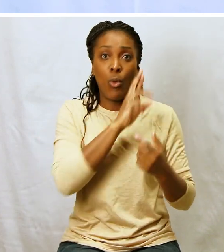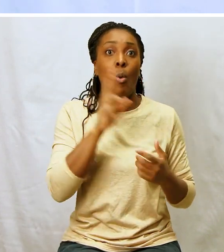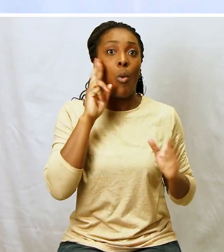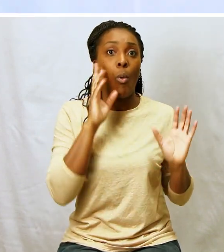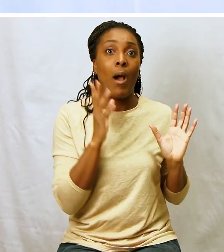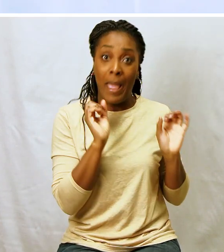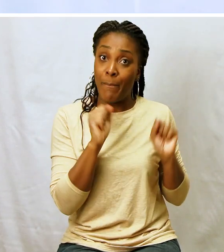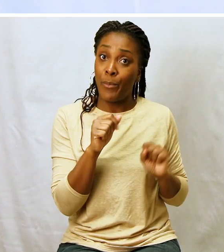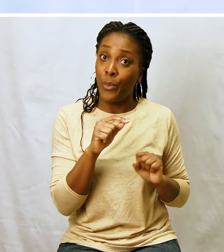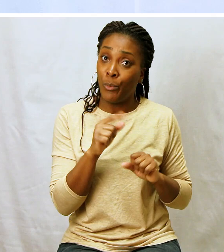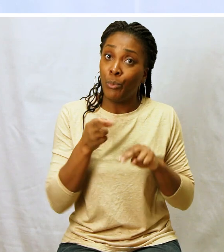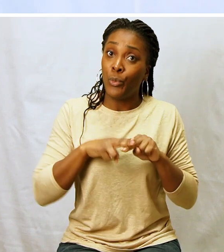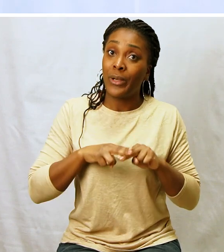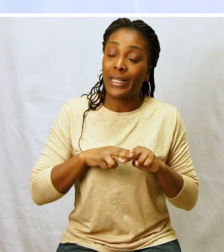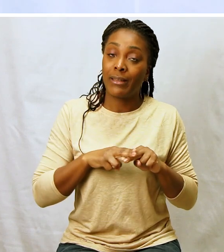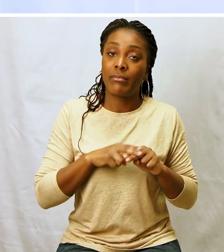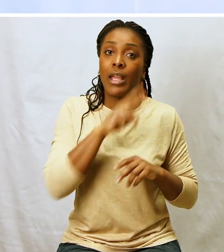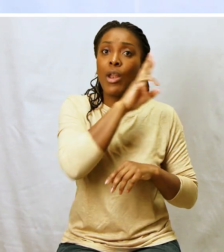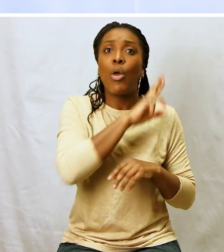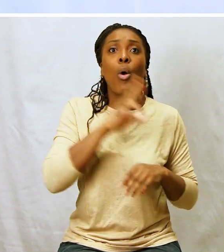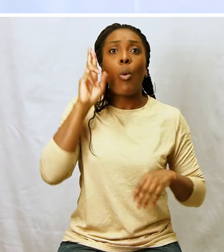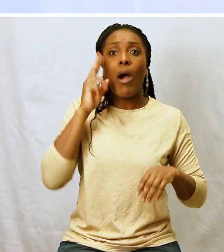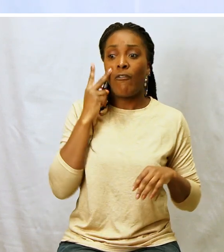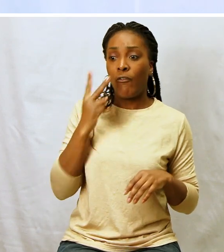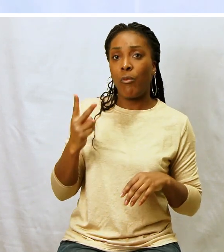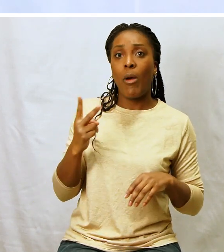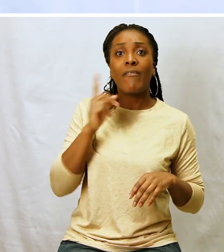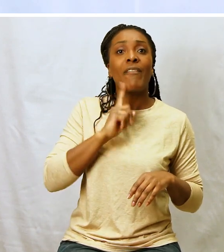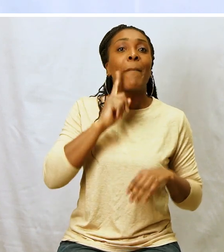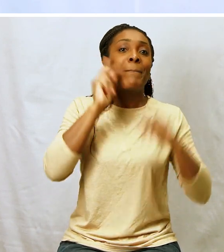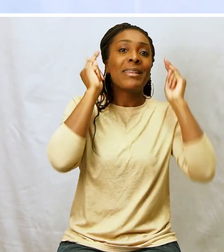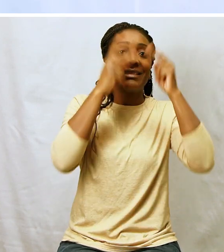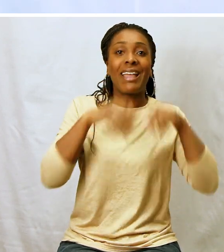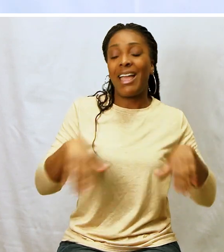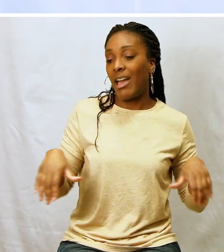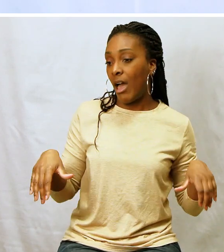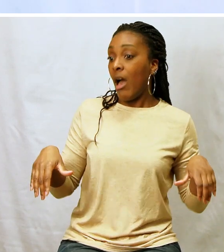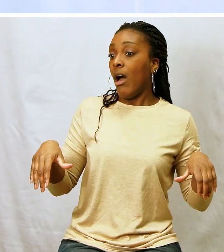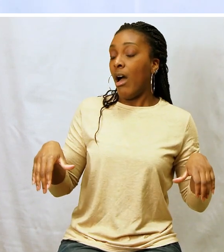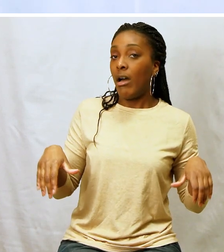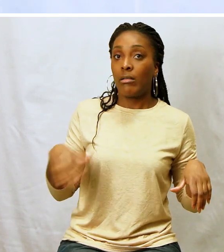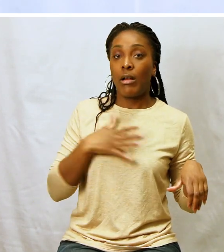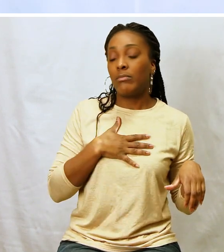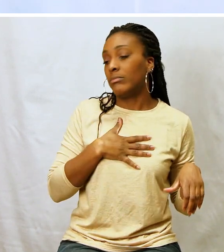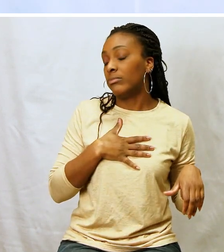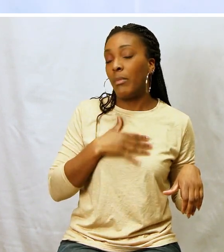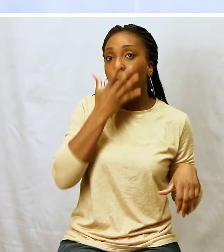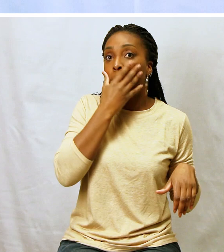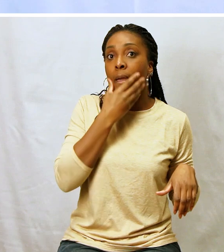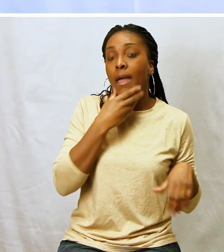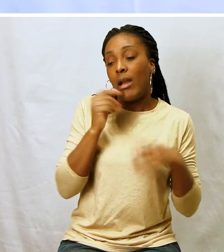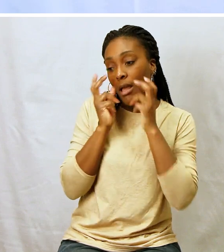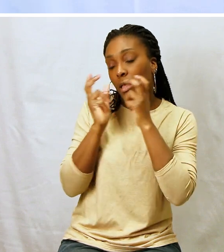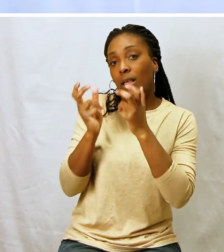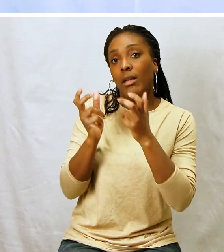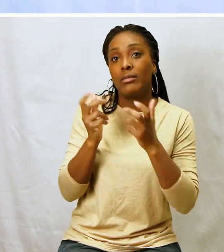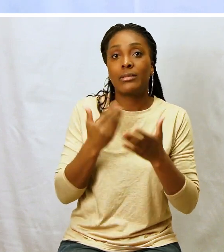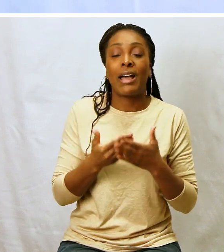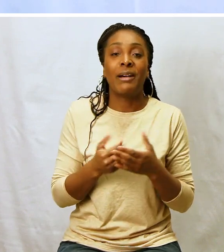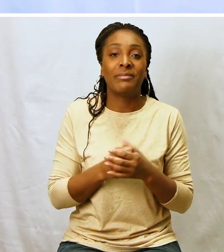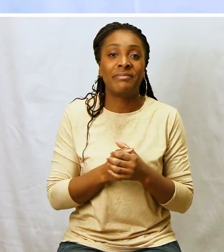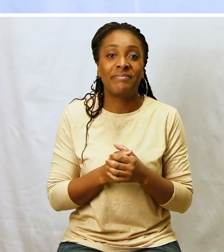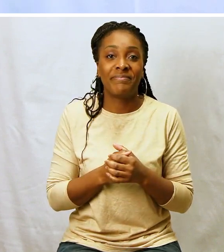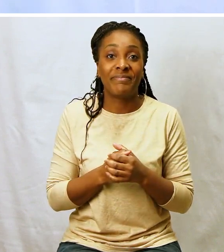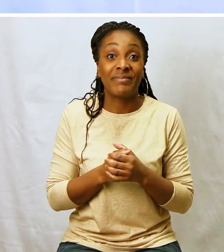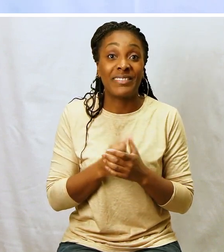nous dit, lorsque le roi vit la reine Esther debout dans la cour, elle trouva grâce à ses yeux. Amen. On voit que les